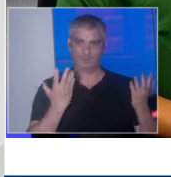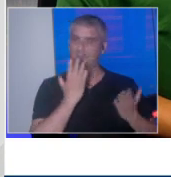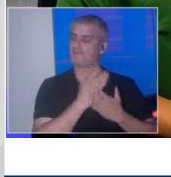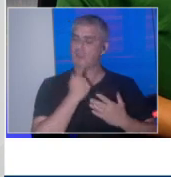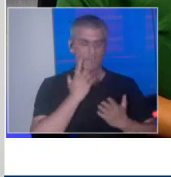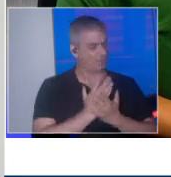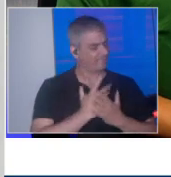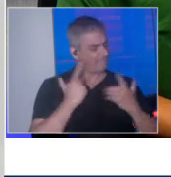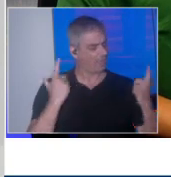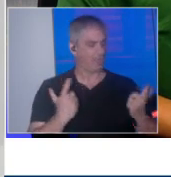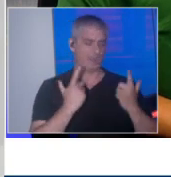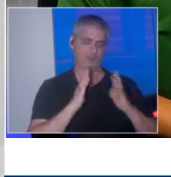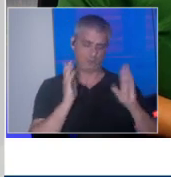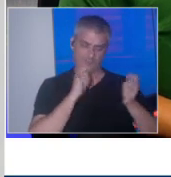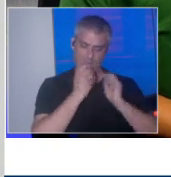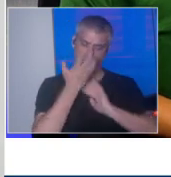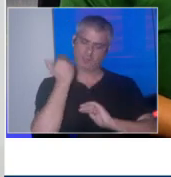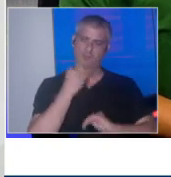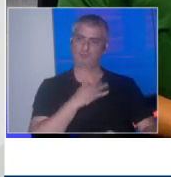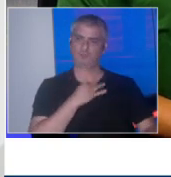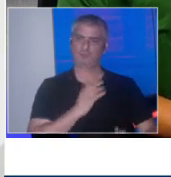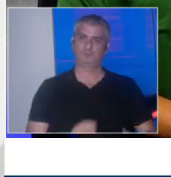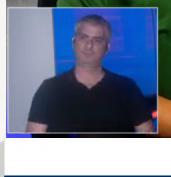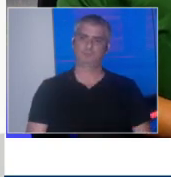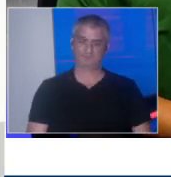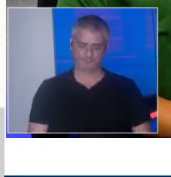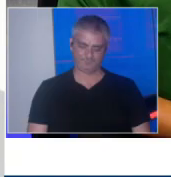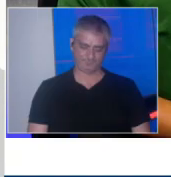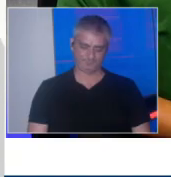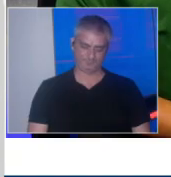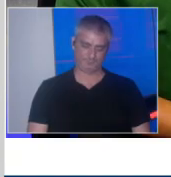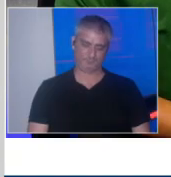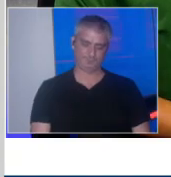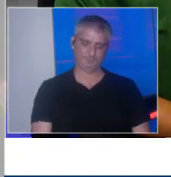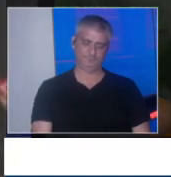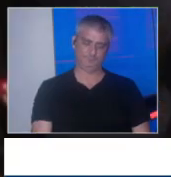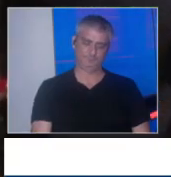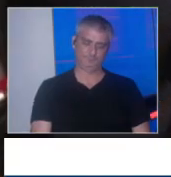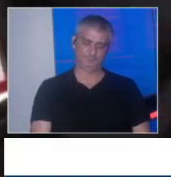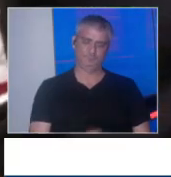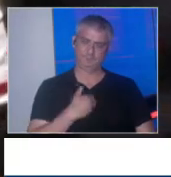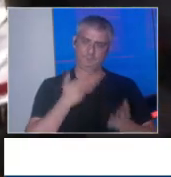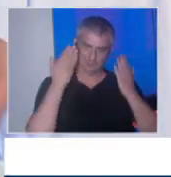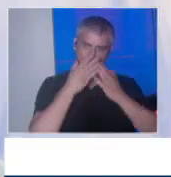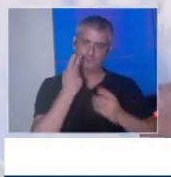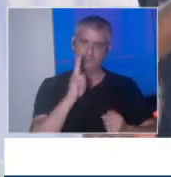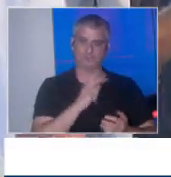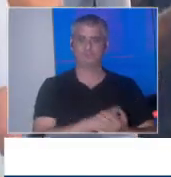אמרנו, חגגנו עם המרואיין הקודם שלנו. רגע, במהות של האירוע הזה, כי רצינו להתמקד באמת בפריזמה הזאת.